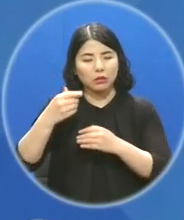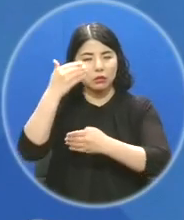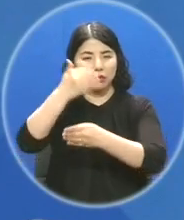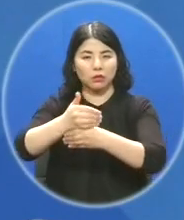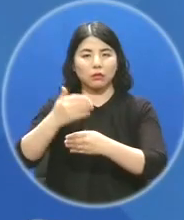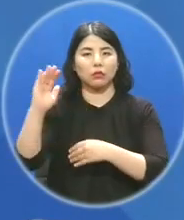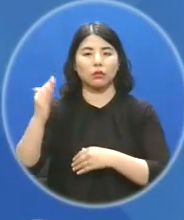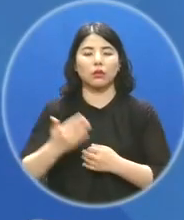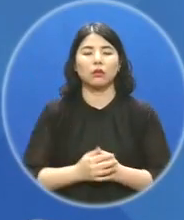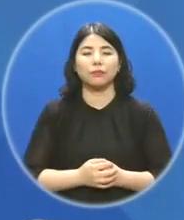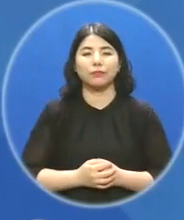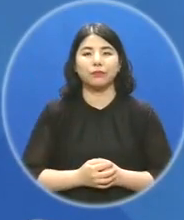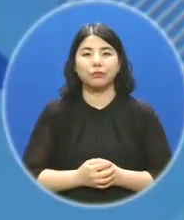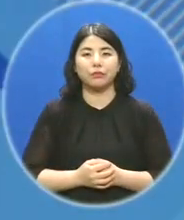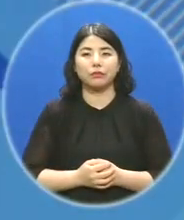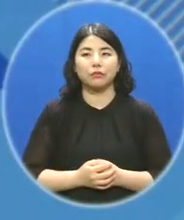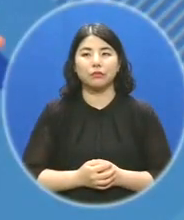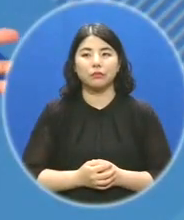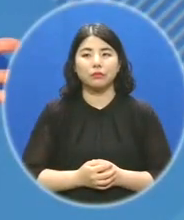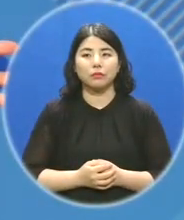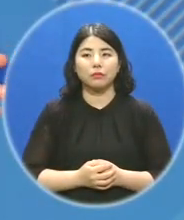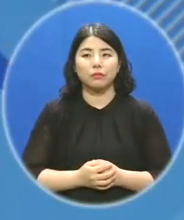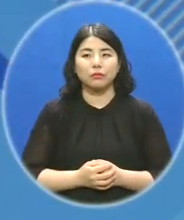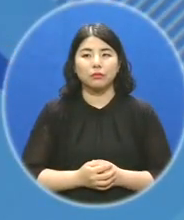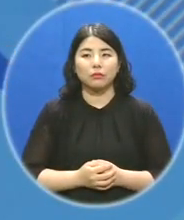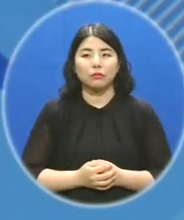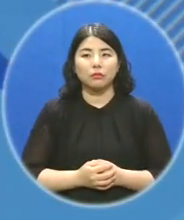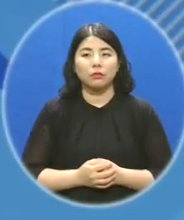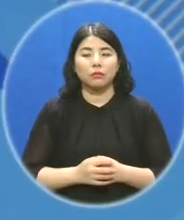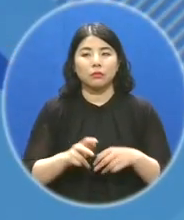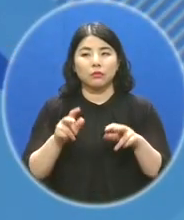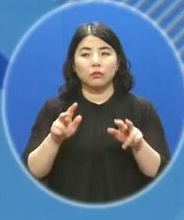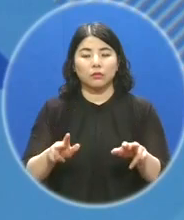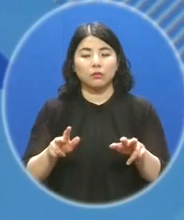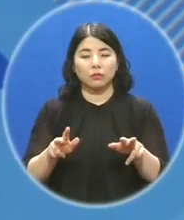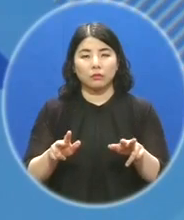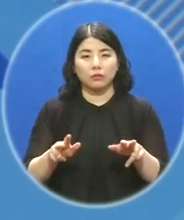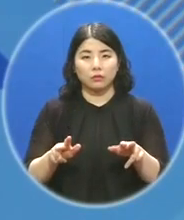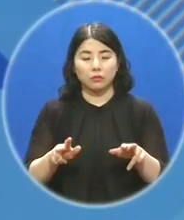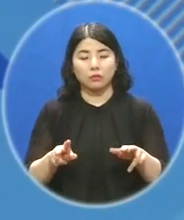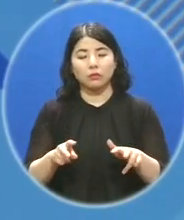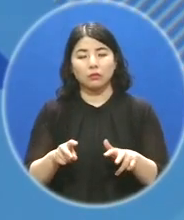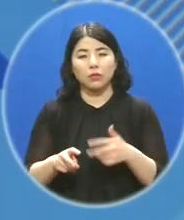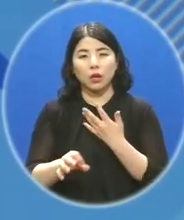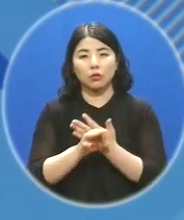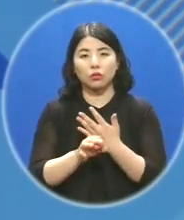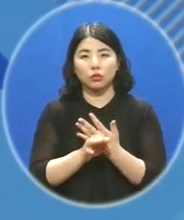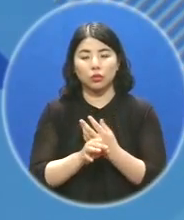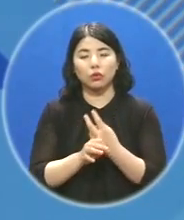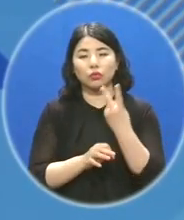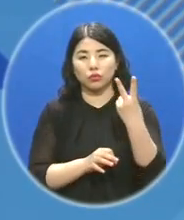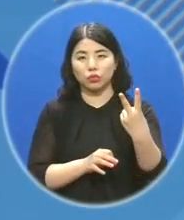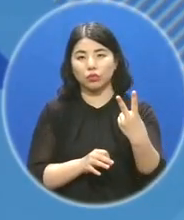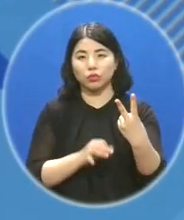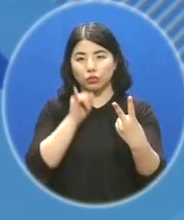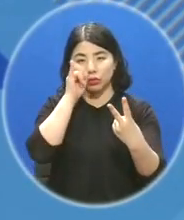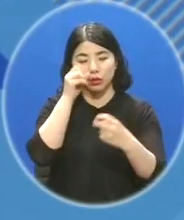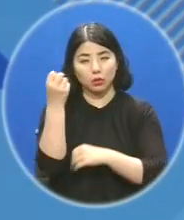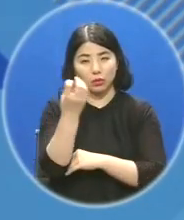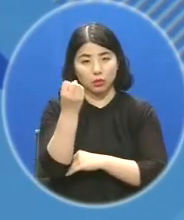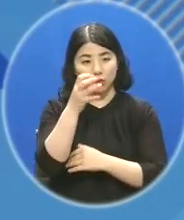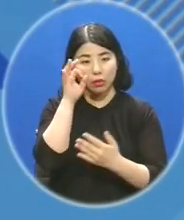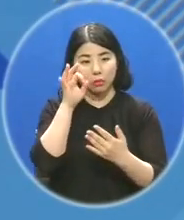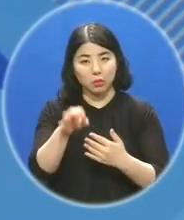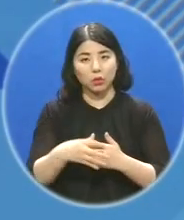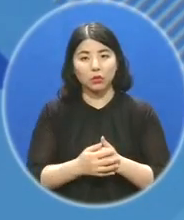네. 지금 그 의장 후보로 나오신 분이 두 분 계시는 걸로 알고 있는데요. 기사화된